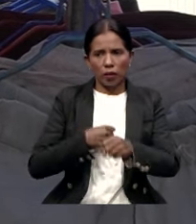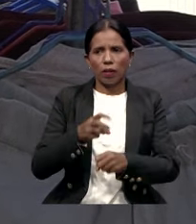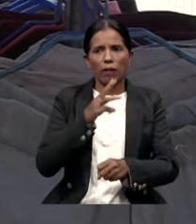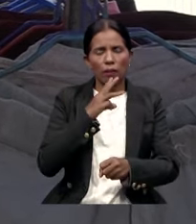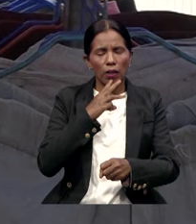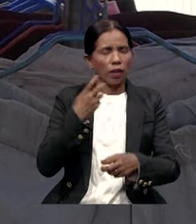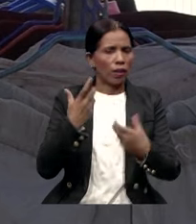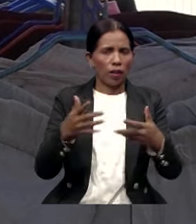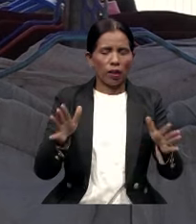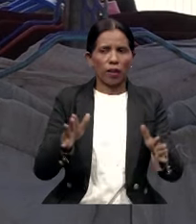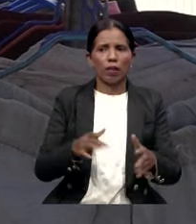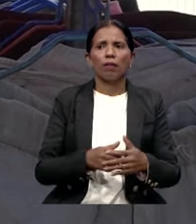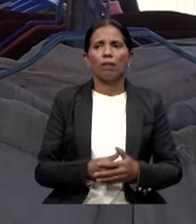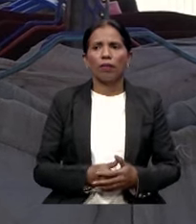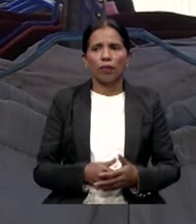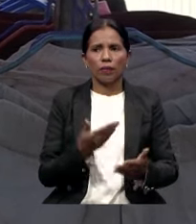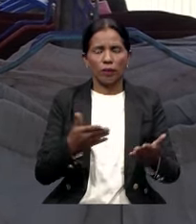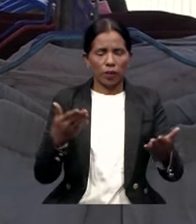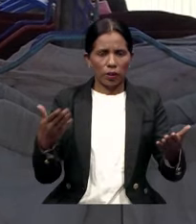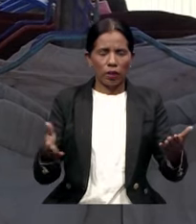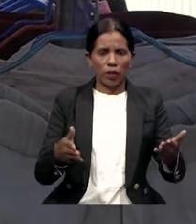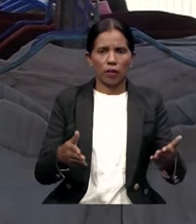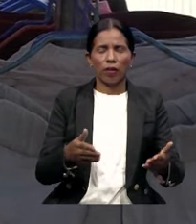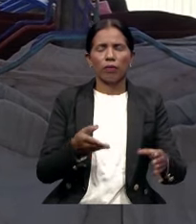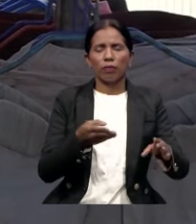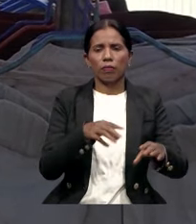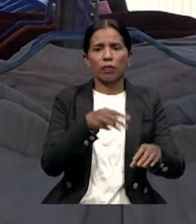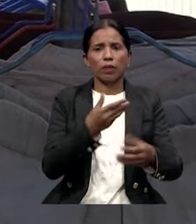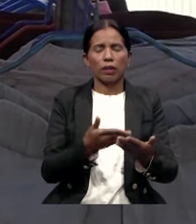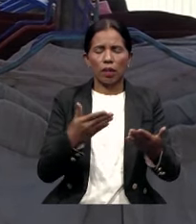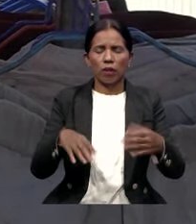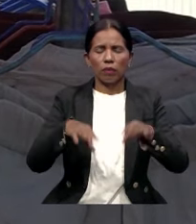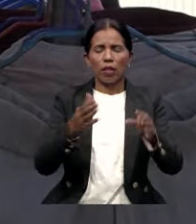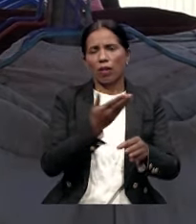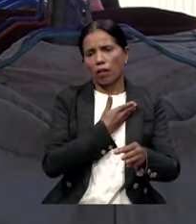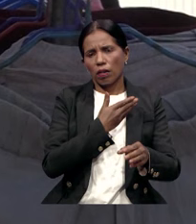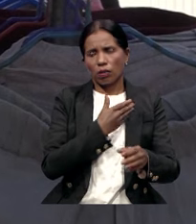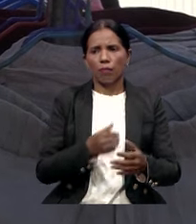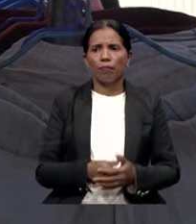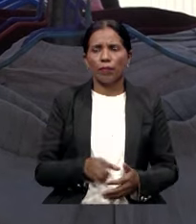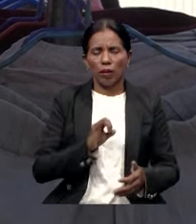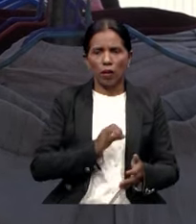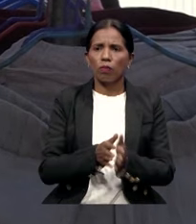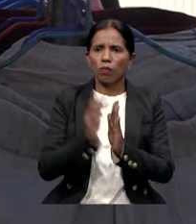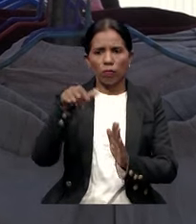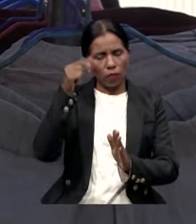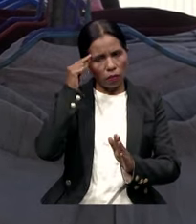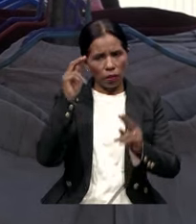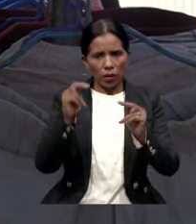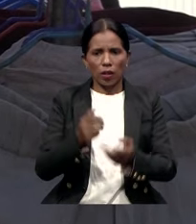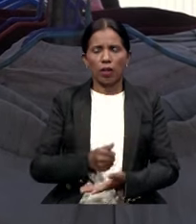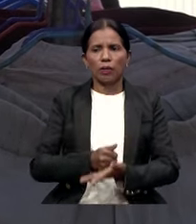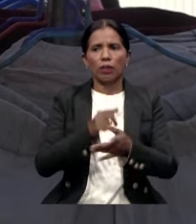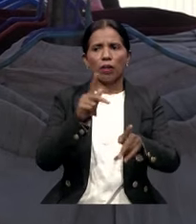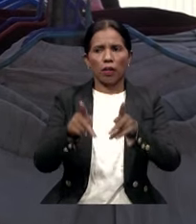be susar ba sa sam fuli nebe ma kia merkaru ne e ma hola la bele au suba governo ten tau mata ba povo